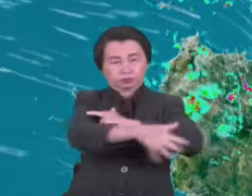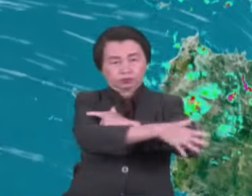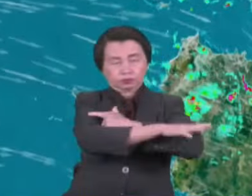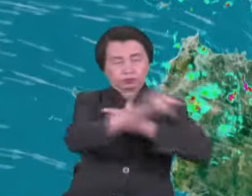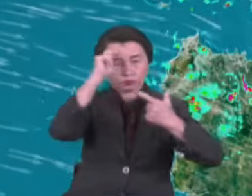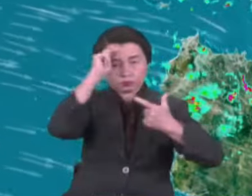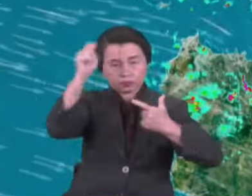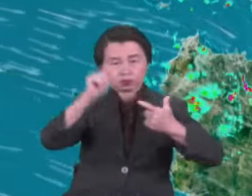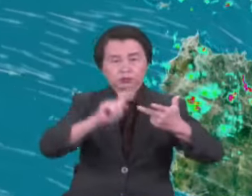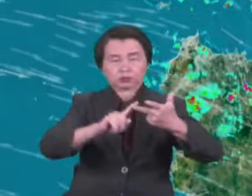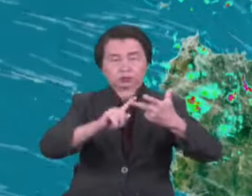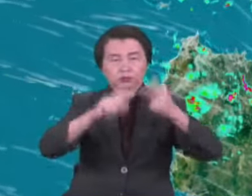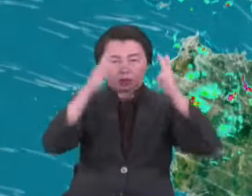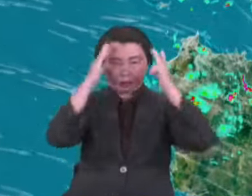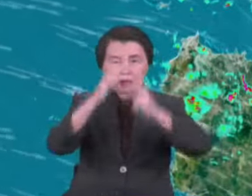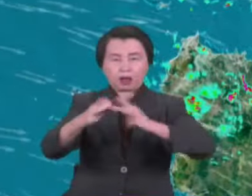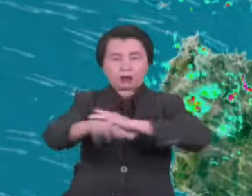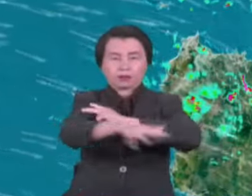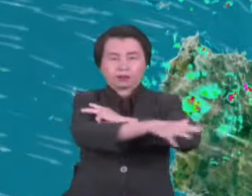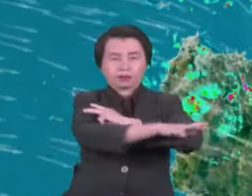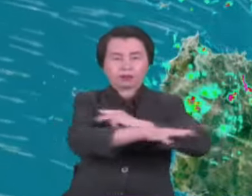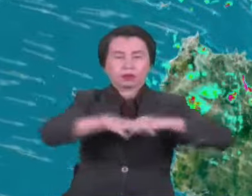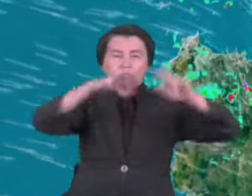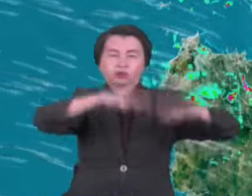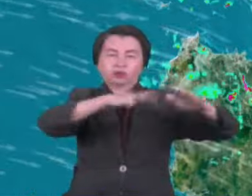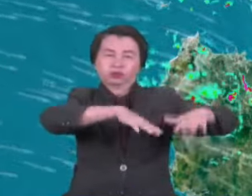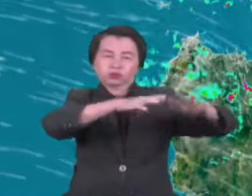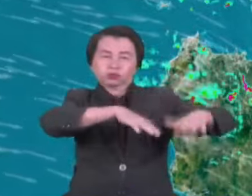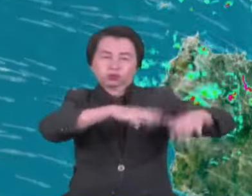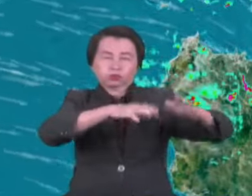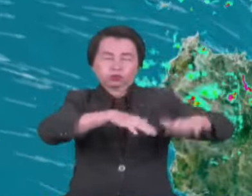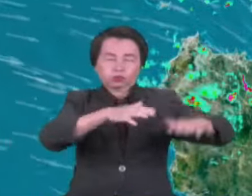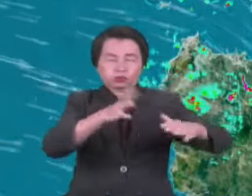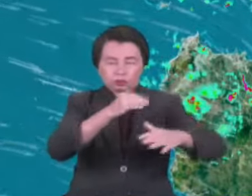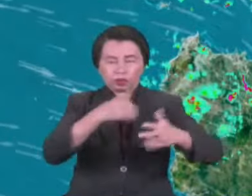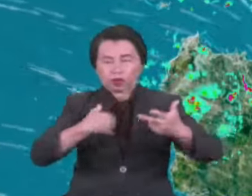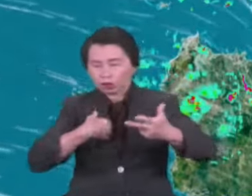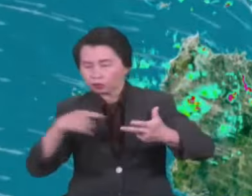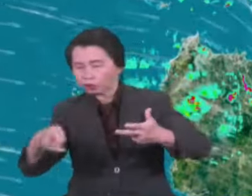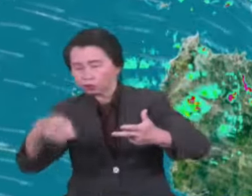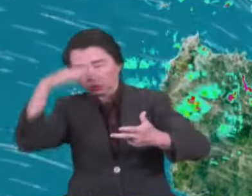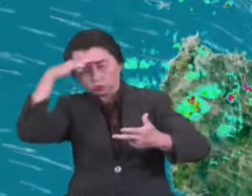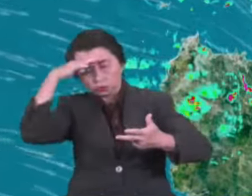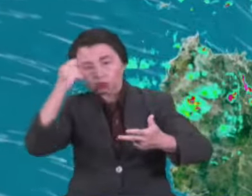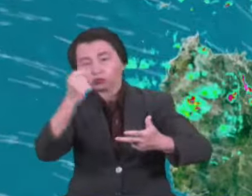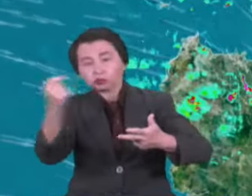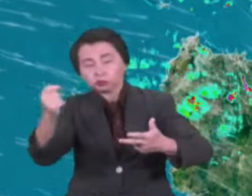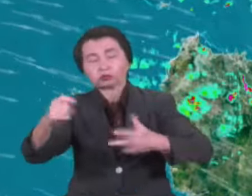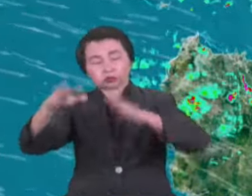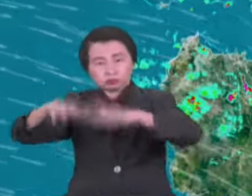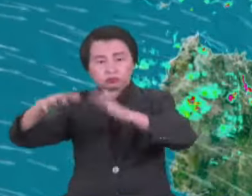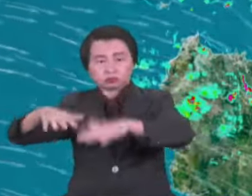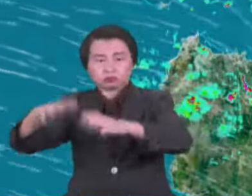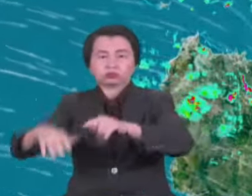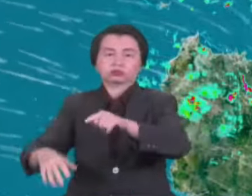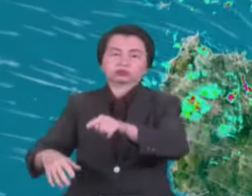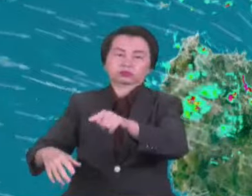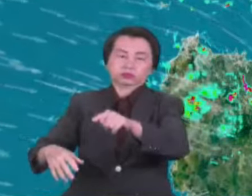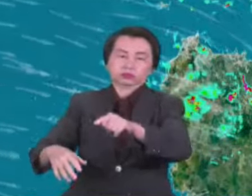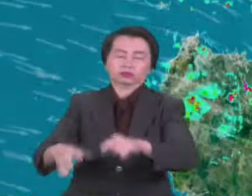negeri Terengganu dan juga negeri Pahang. Keadaan hujan juga turut dilihat di bahagian Johor Timur pada ketika ini. Juga turut